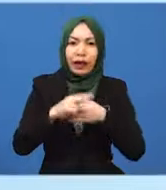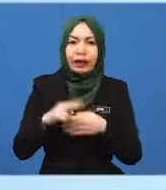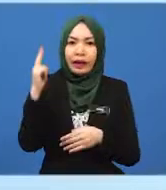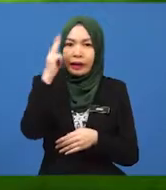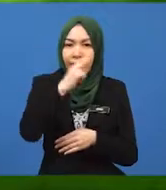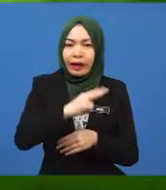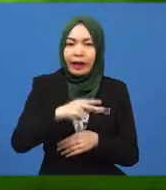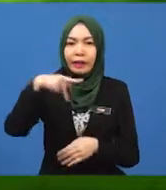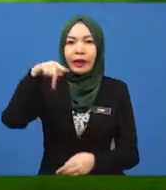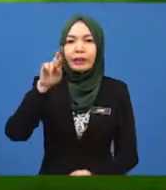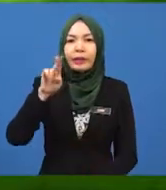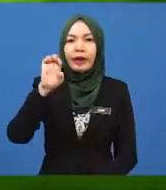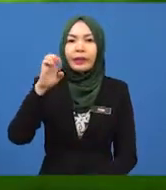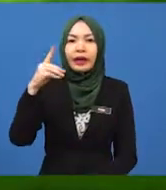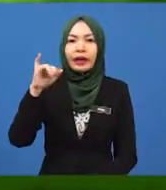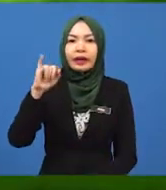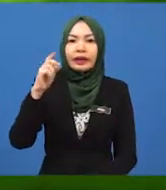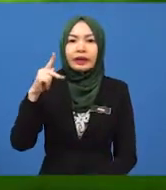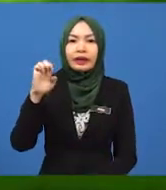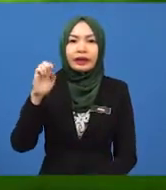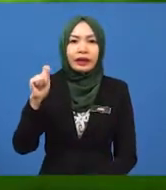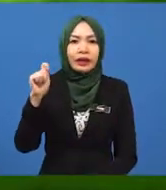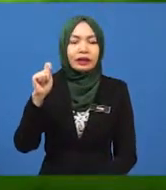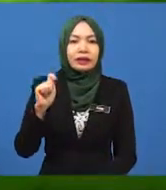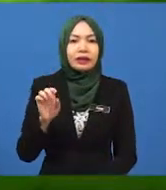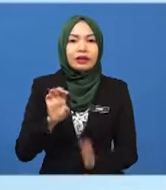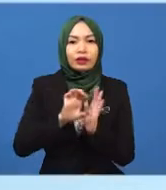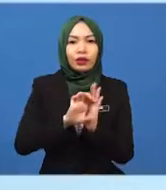predikat. Contoh kedua.